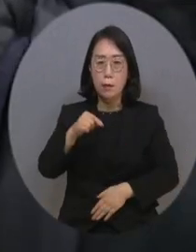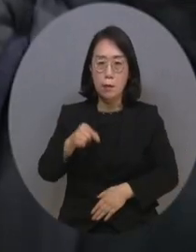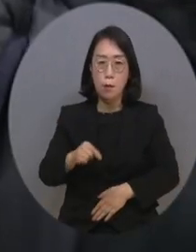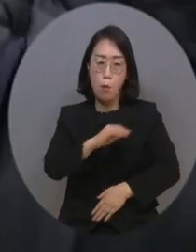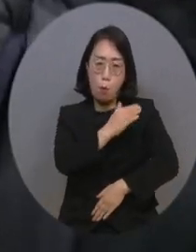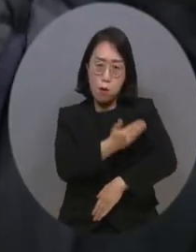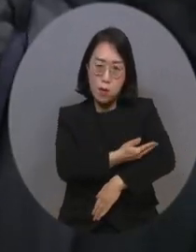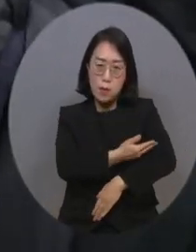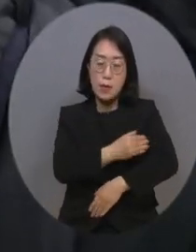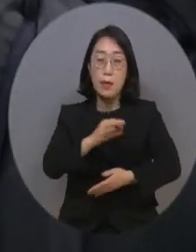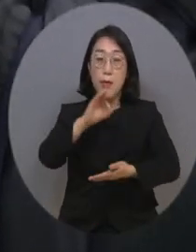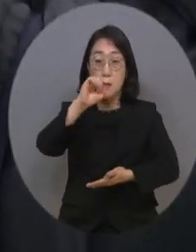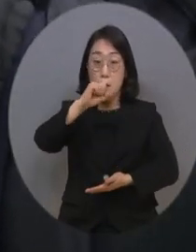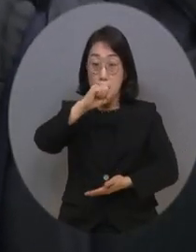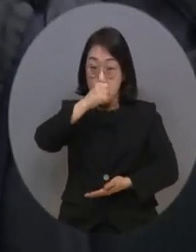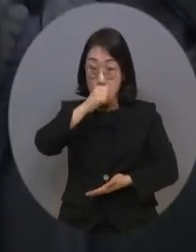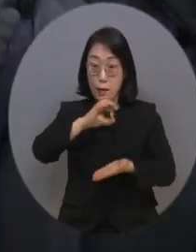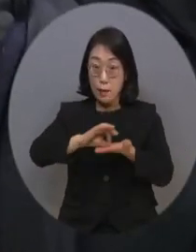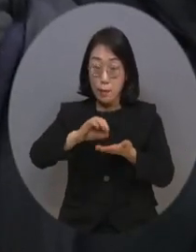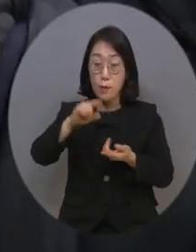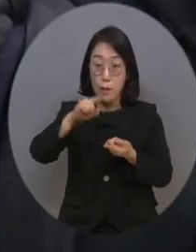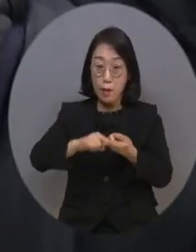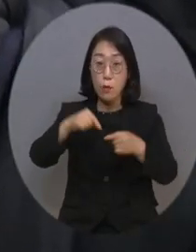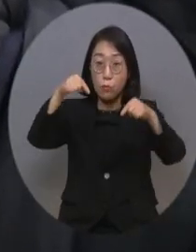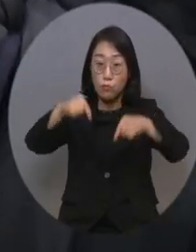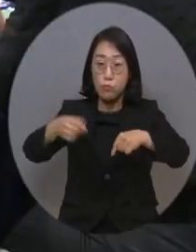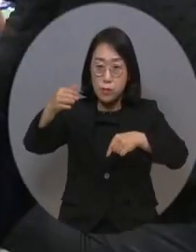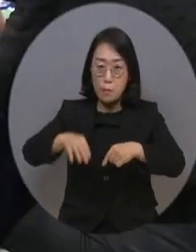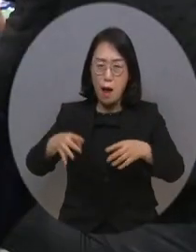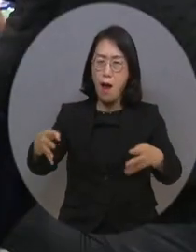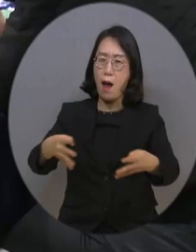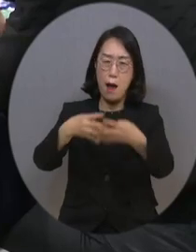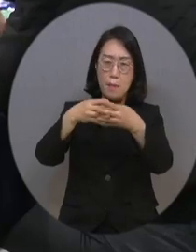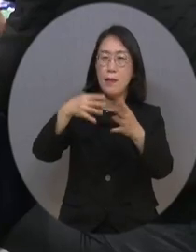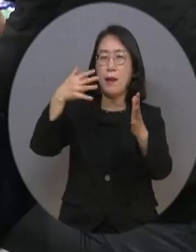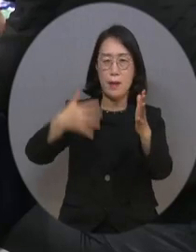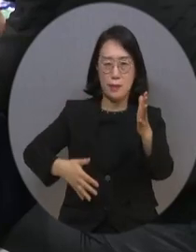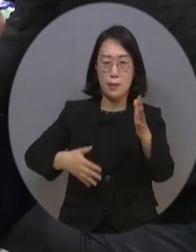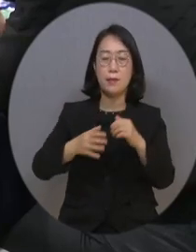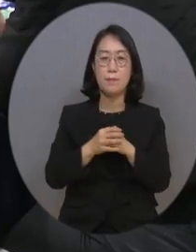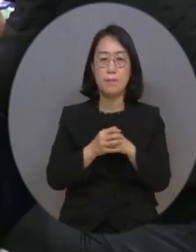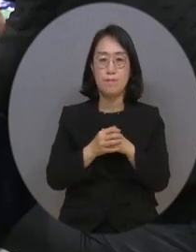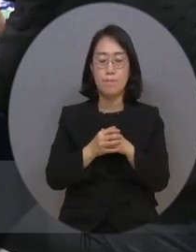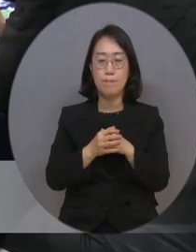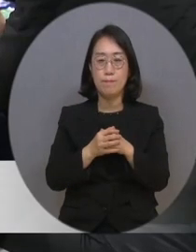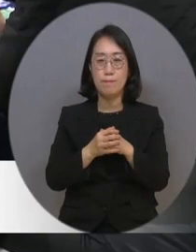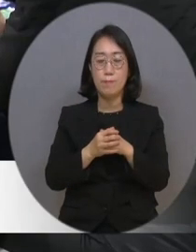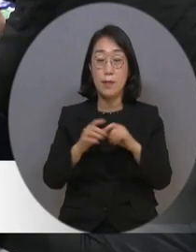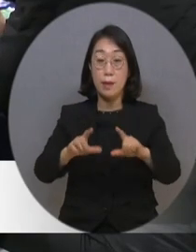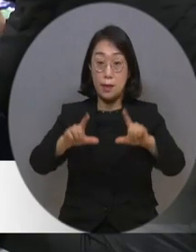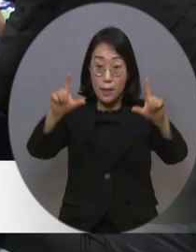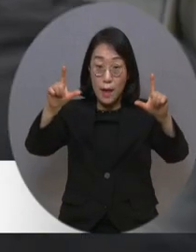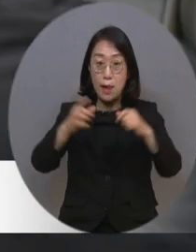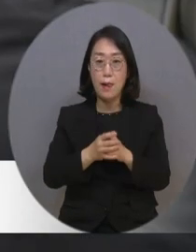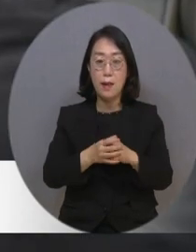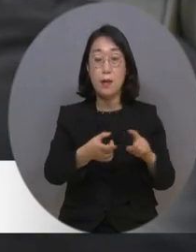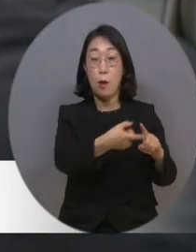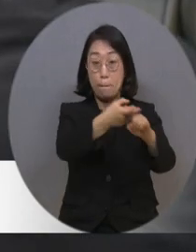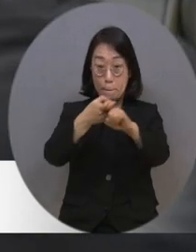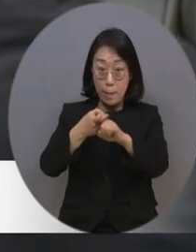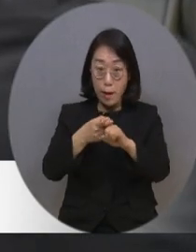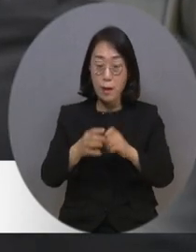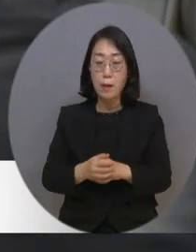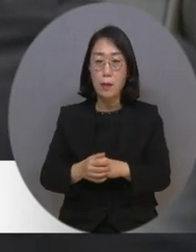권리 예산 반영 등에 대해 논의를 진행했지만 합의점에는 도달하지 못했습니다. 이날 전장현은 다음